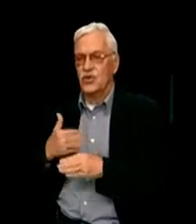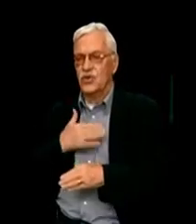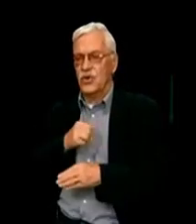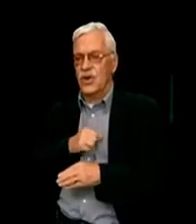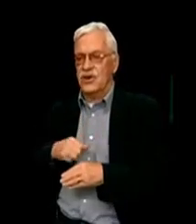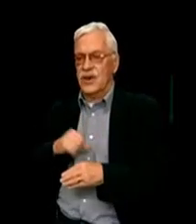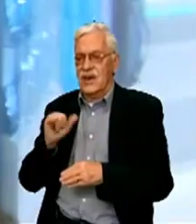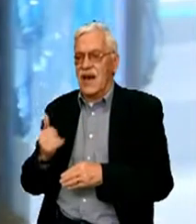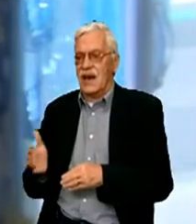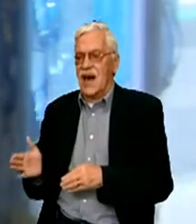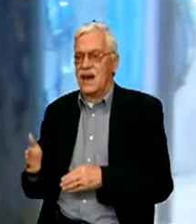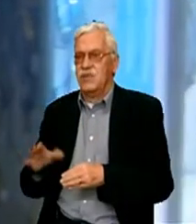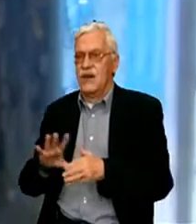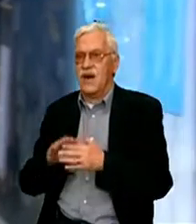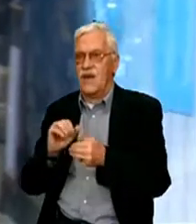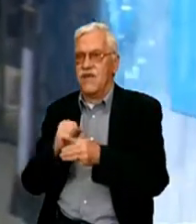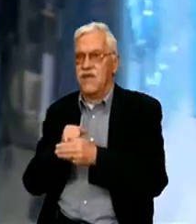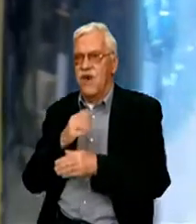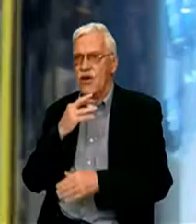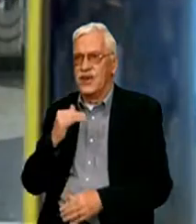jak ryby w wodzie.